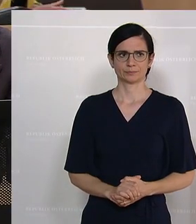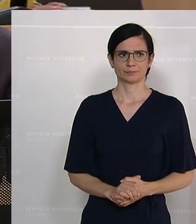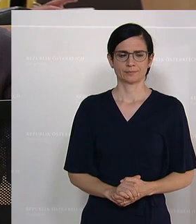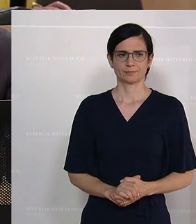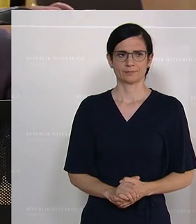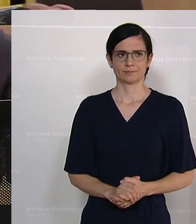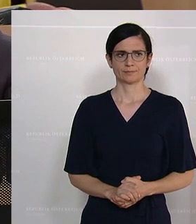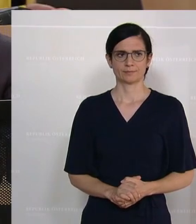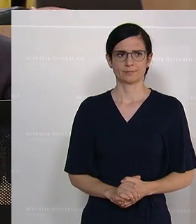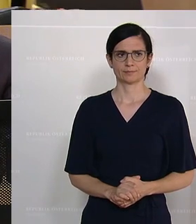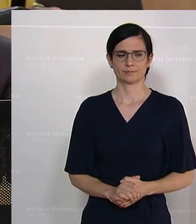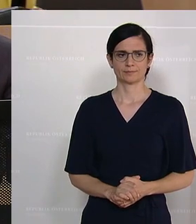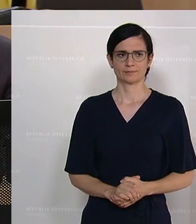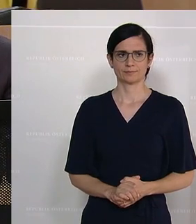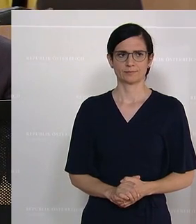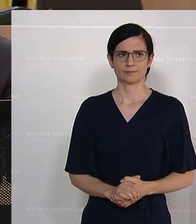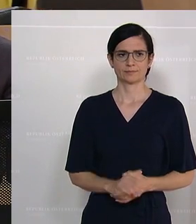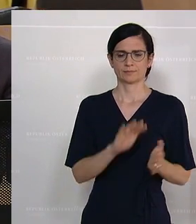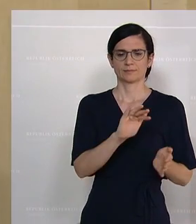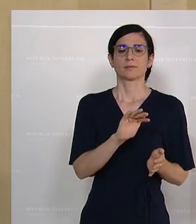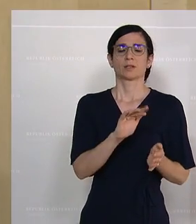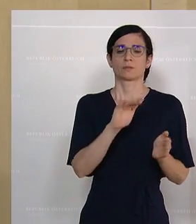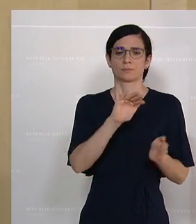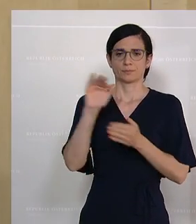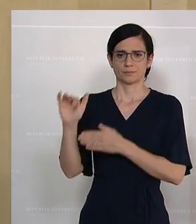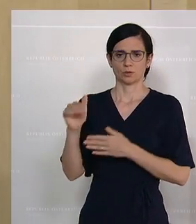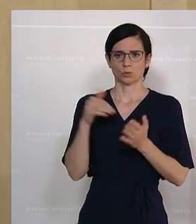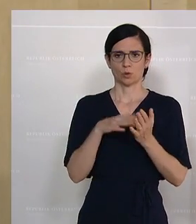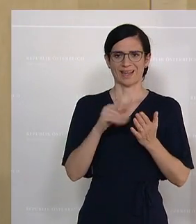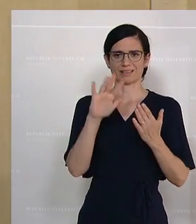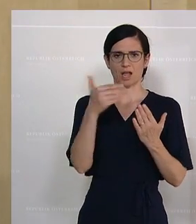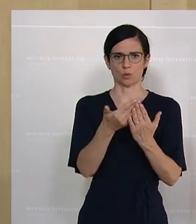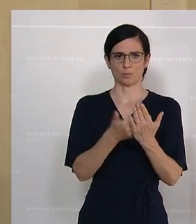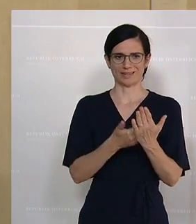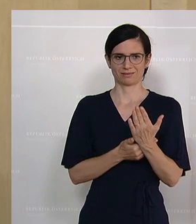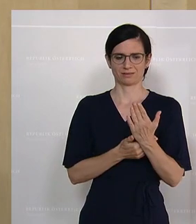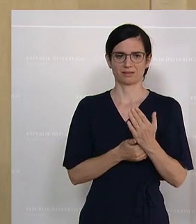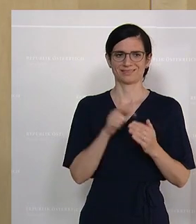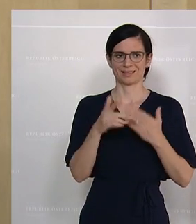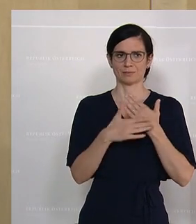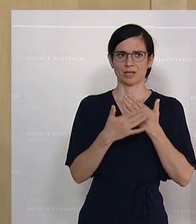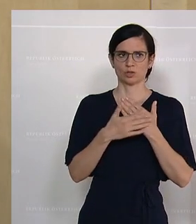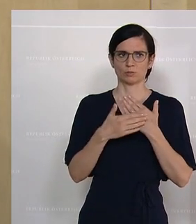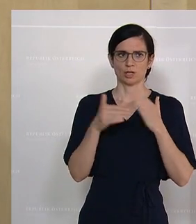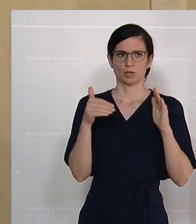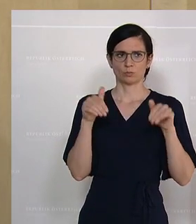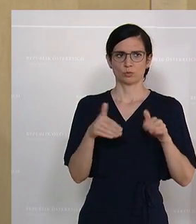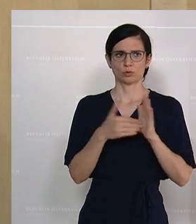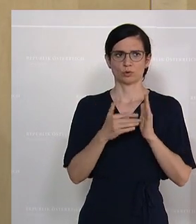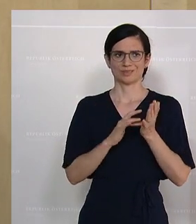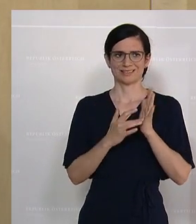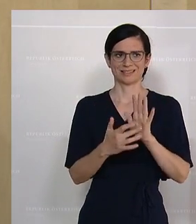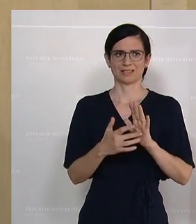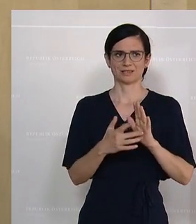ein weiteres argument war und auch dieses beispiel muss ich einfach noch eingehen